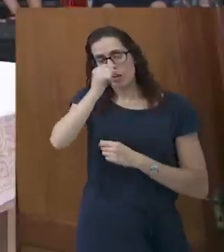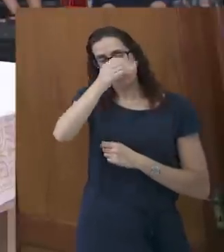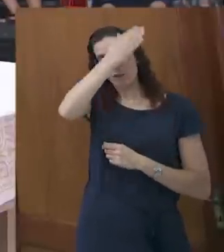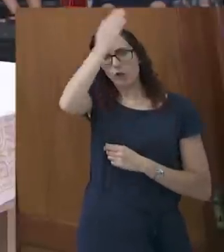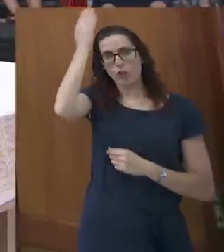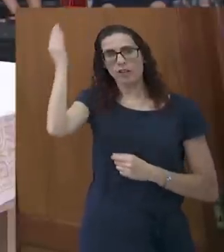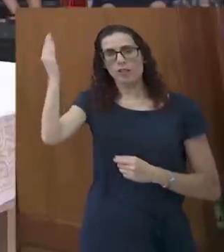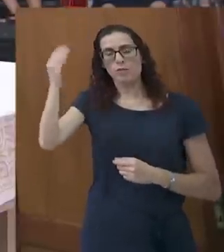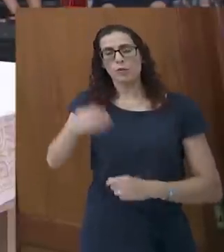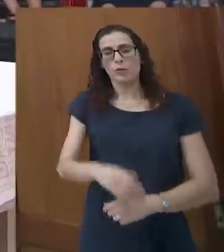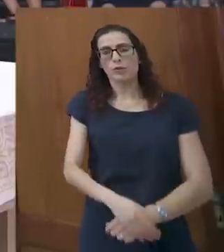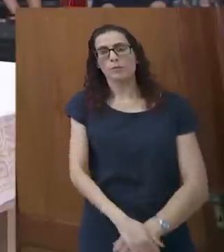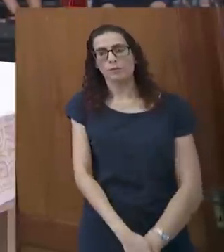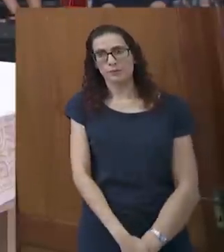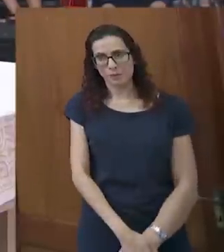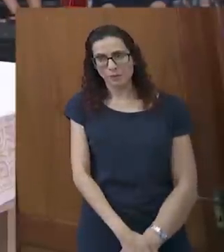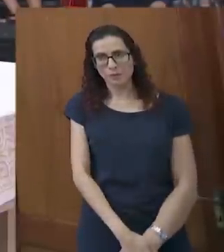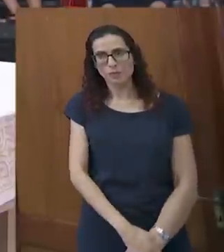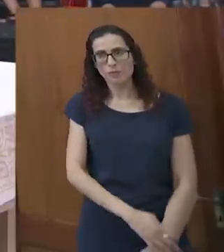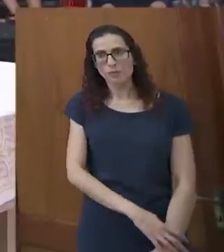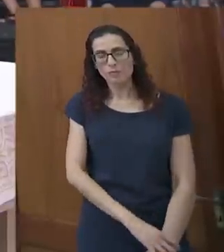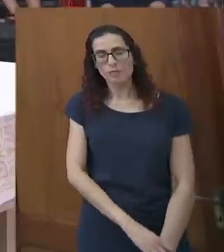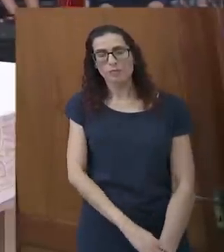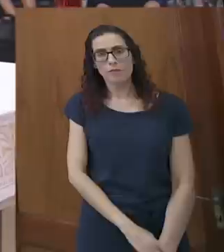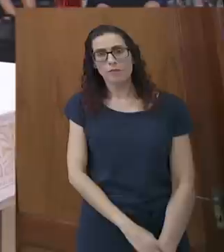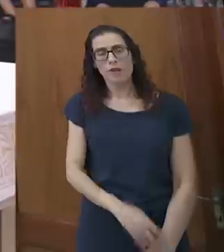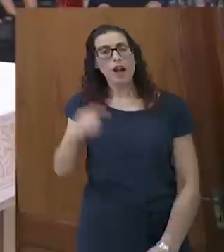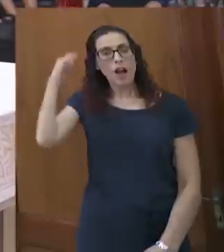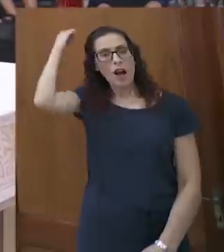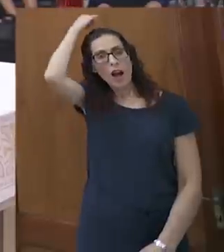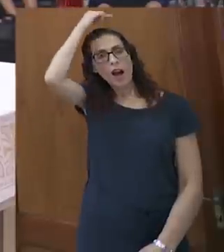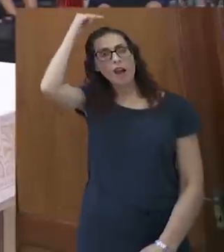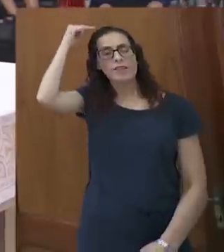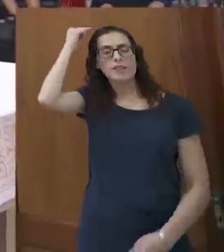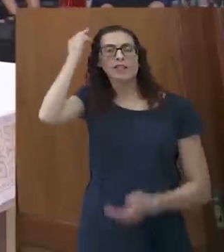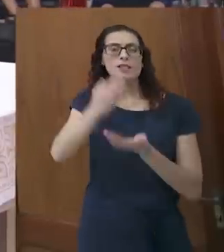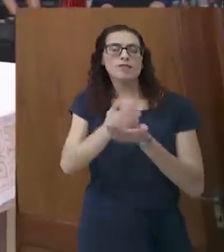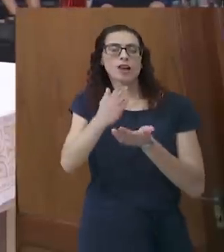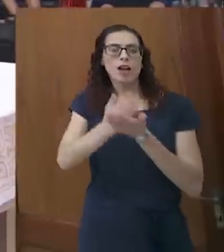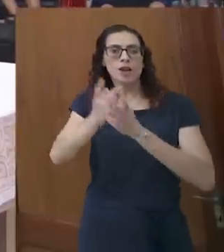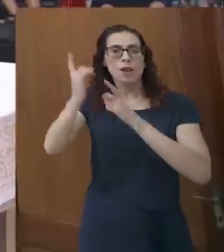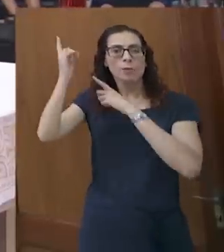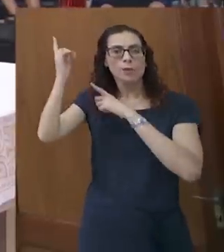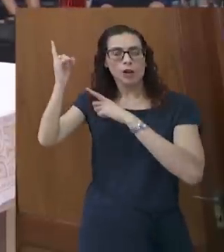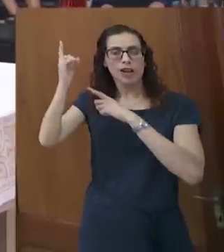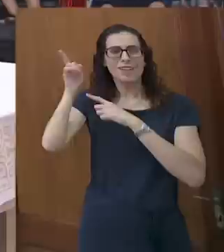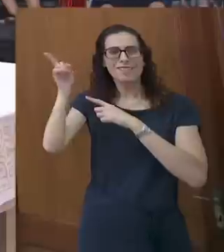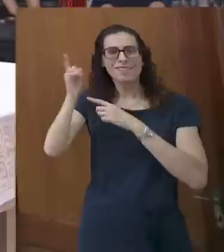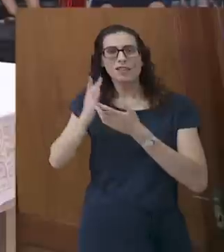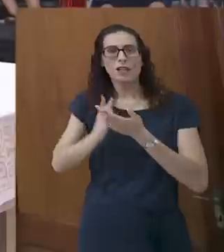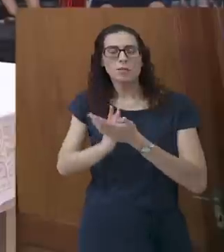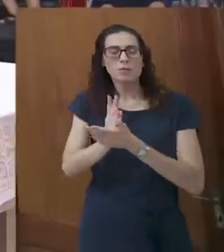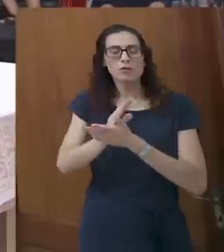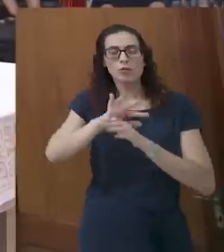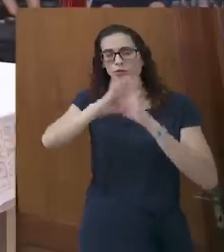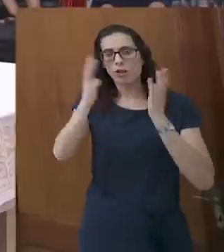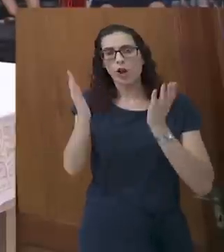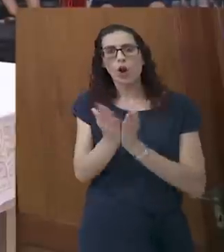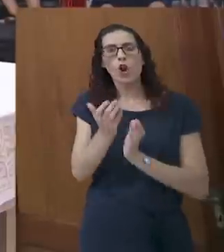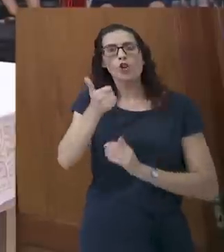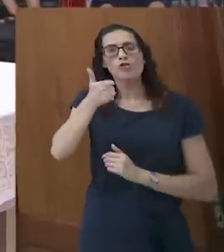osanna fl-ogħla tas-smawiet. Qaddis tas-sewint mulej inti l-għajn ta' kull